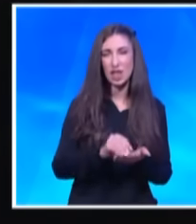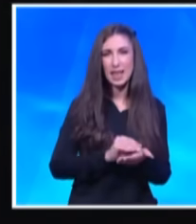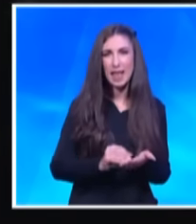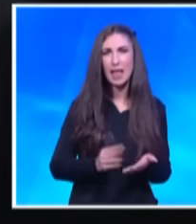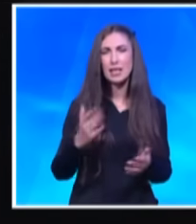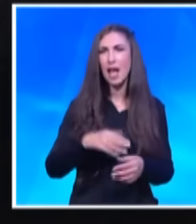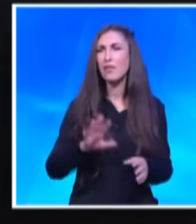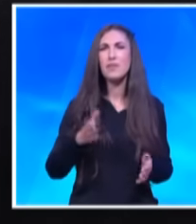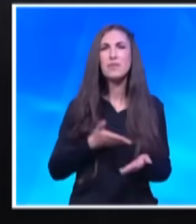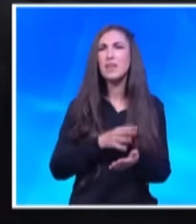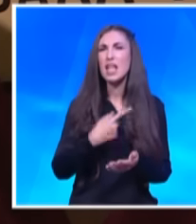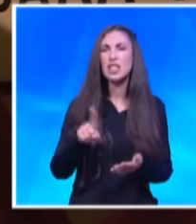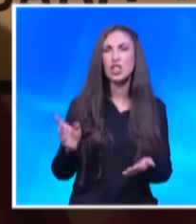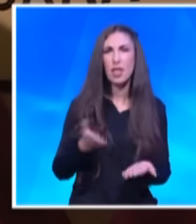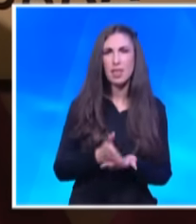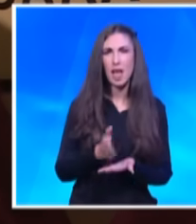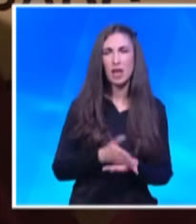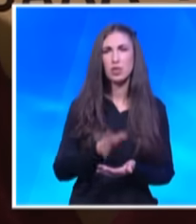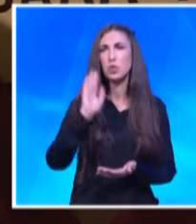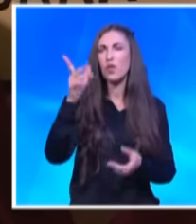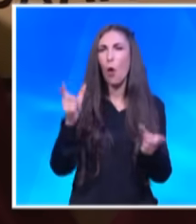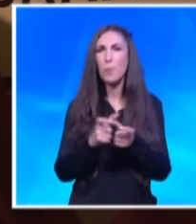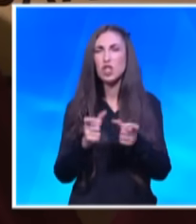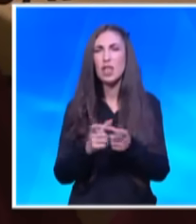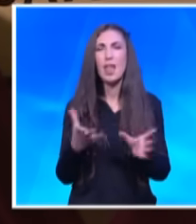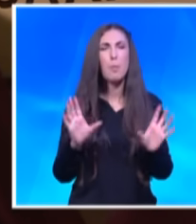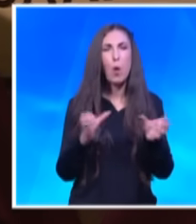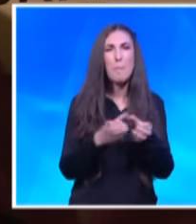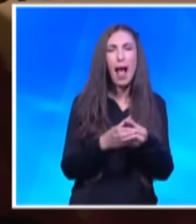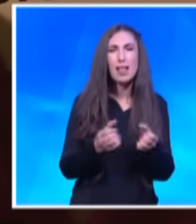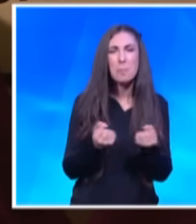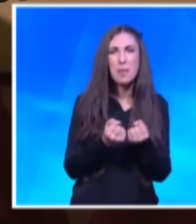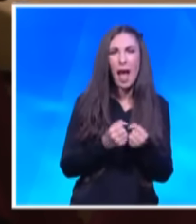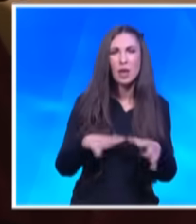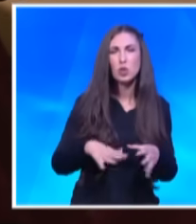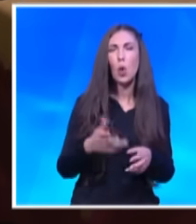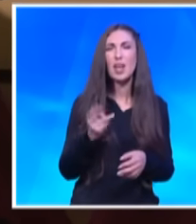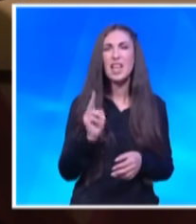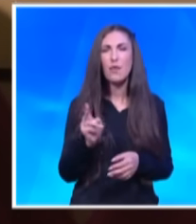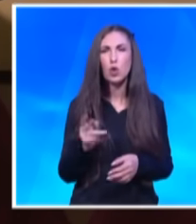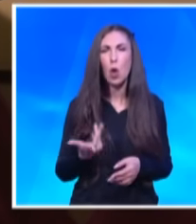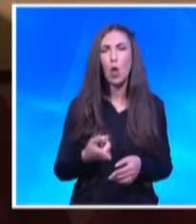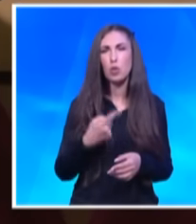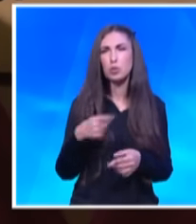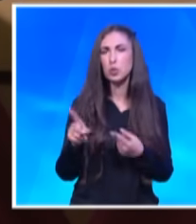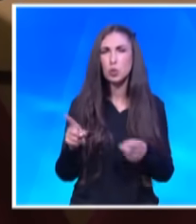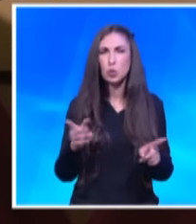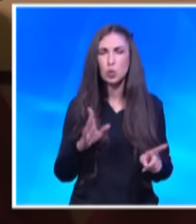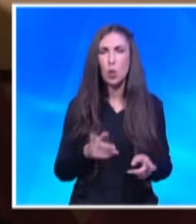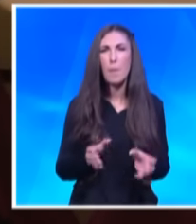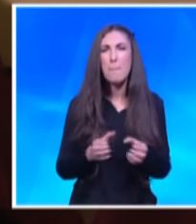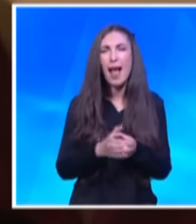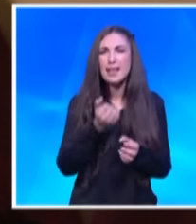по всякакви начини. Ходили са в общини, в по-малки населени места, Криводол и сега се сещам за още няколко